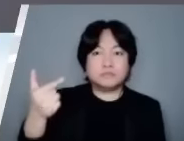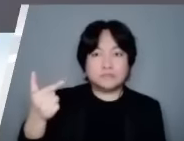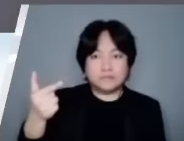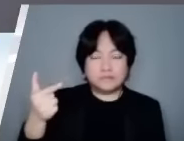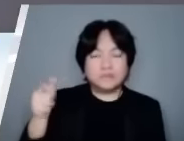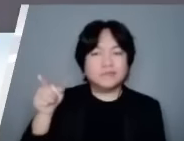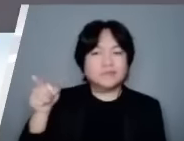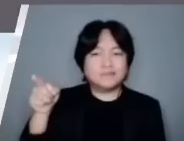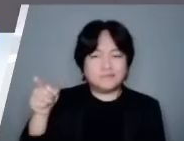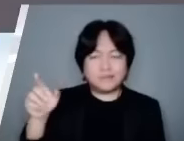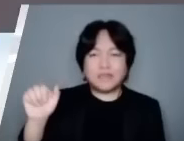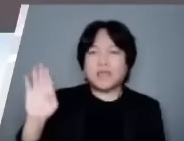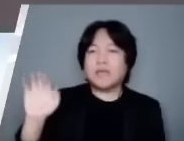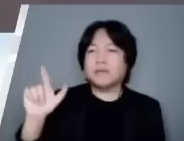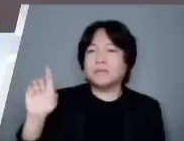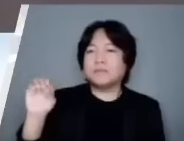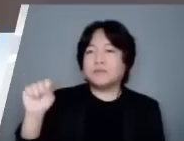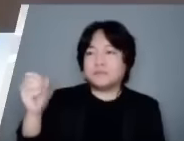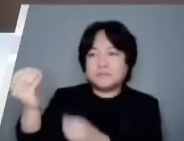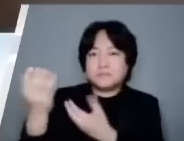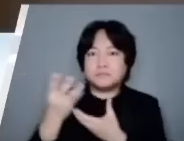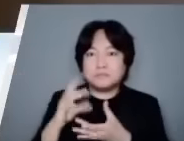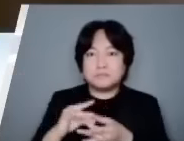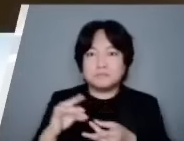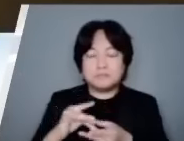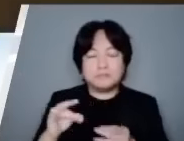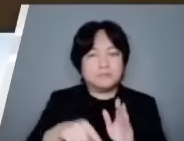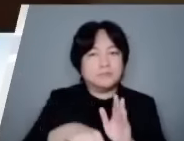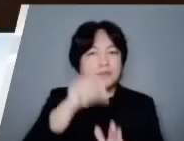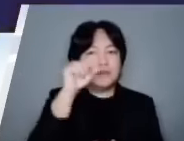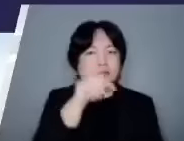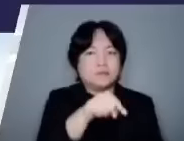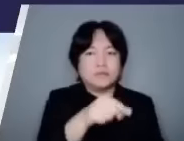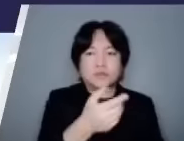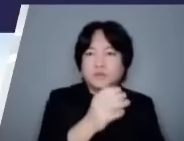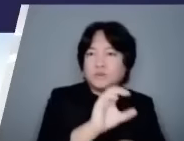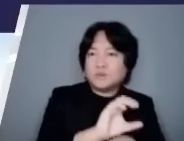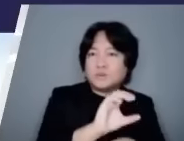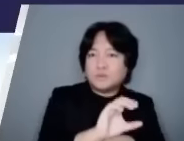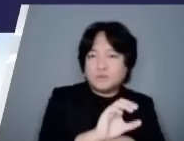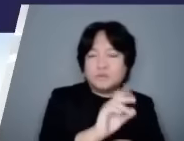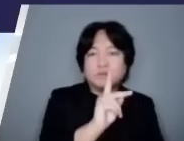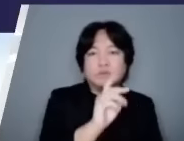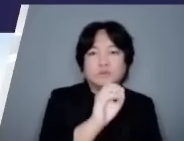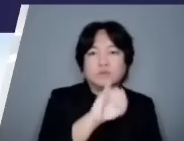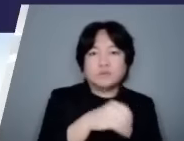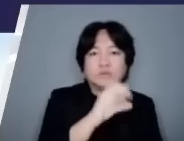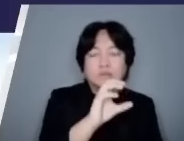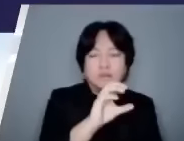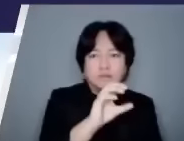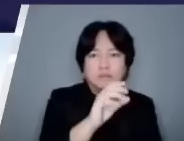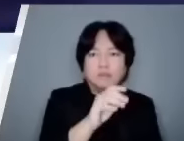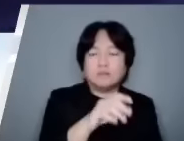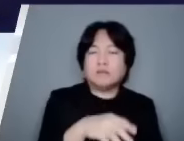kwarto ni Kingdom of Jesus Christ founder Pastor Apollo Kibuloy. May magagarang silid at basement.